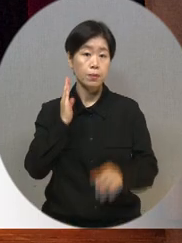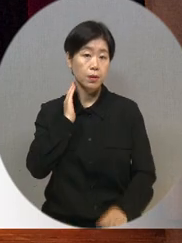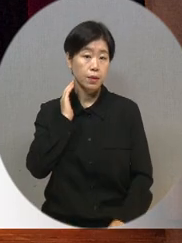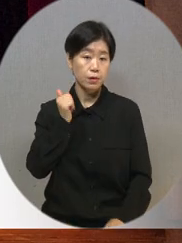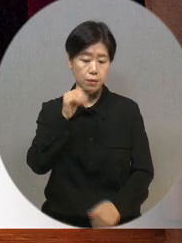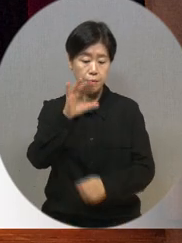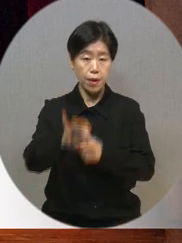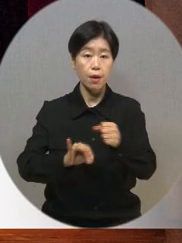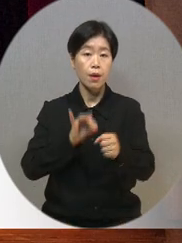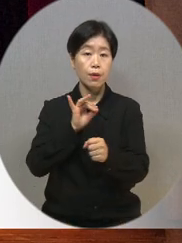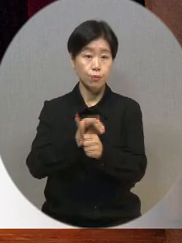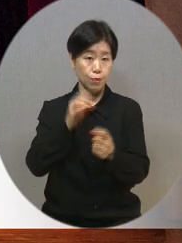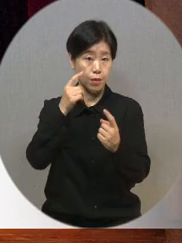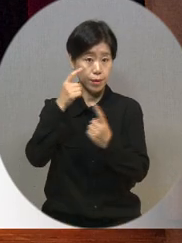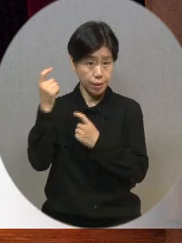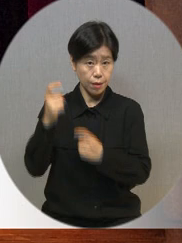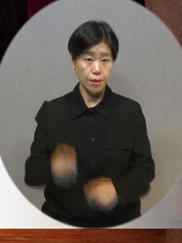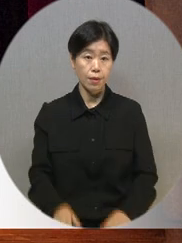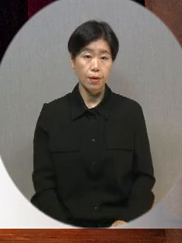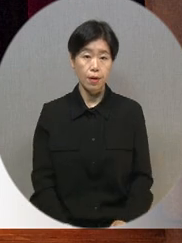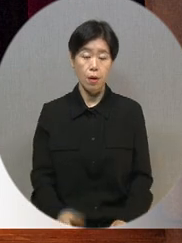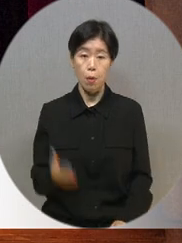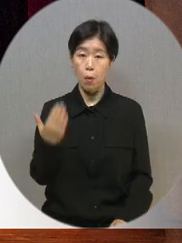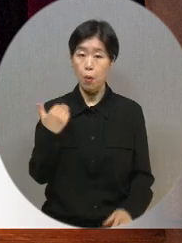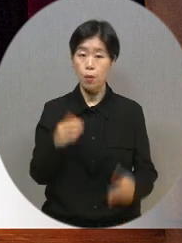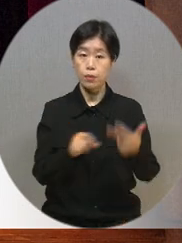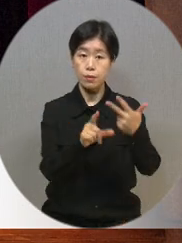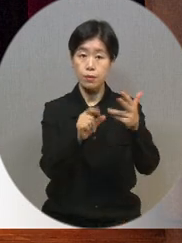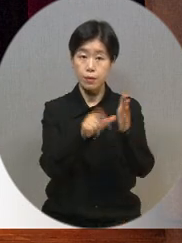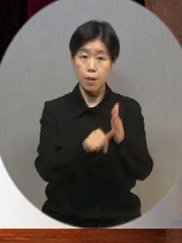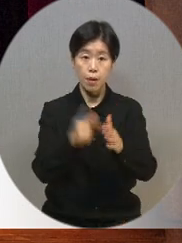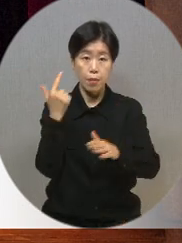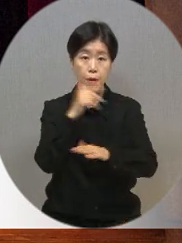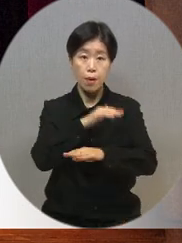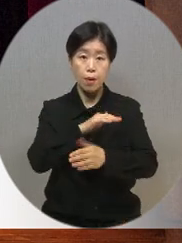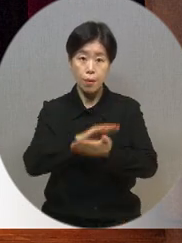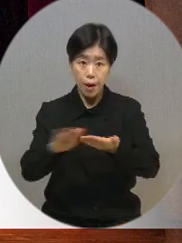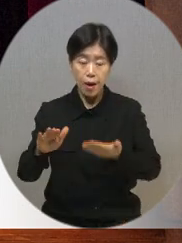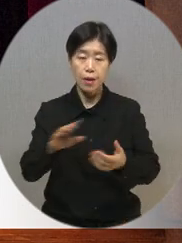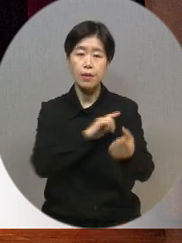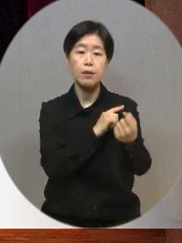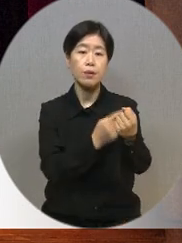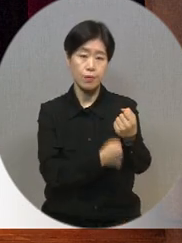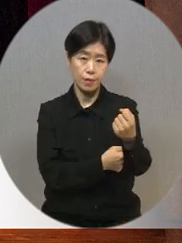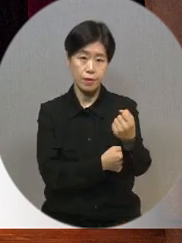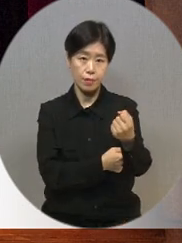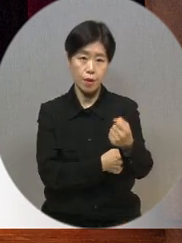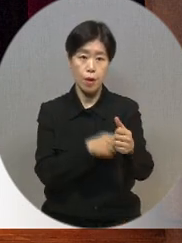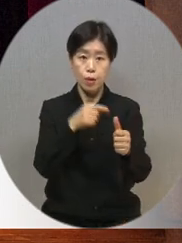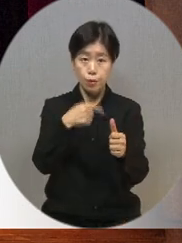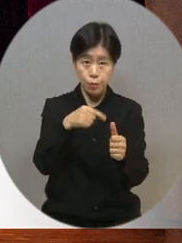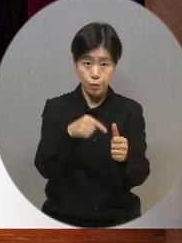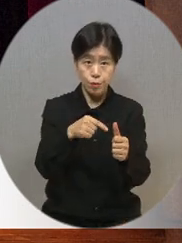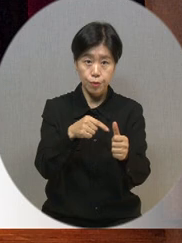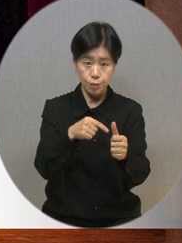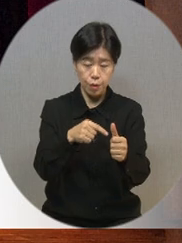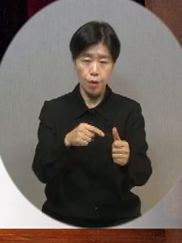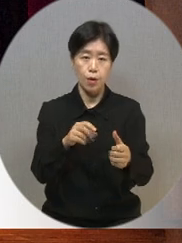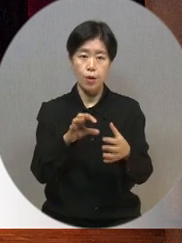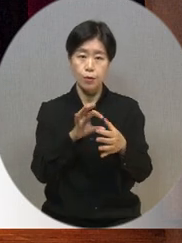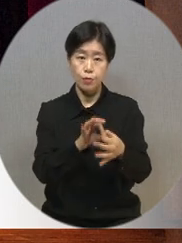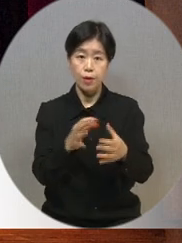탄생 100주년을 맞아 지난 7월 평화인권 교육 현장에 물들다를 주제로 독일 베를린,